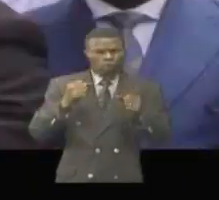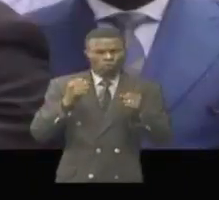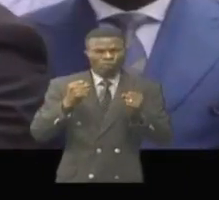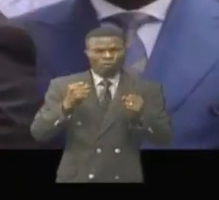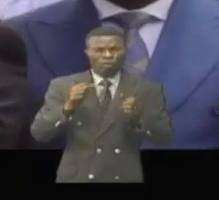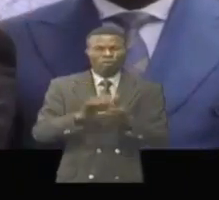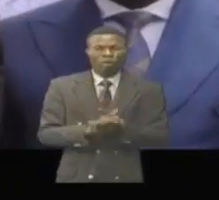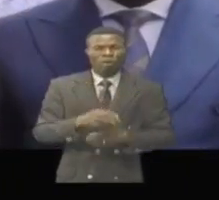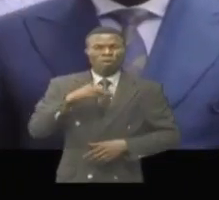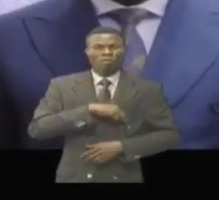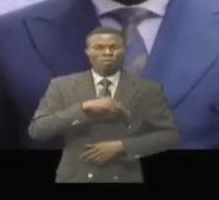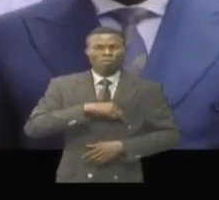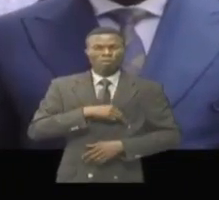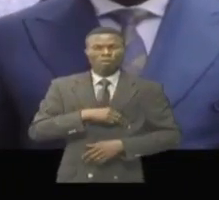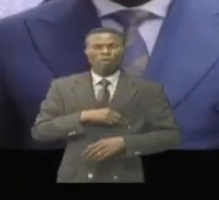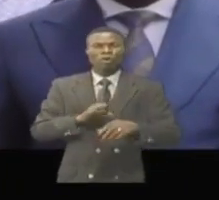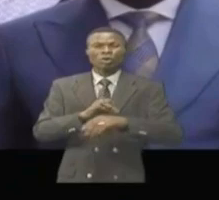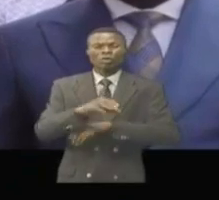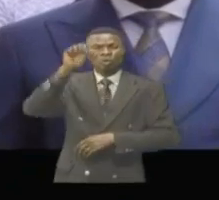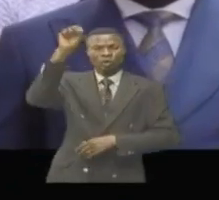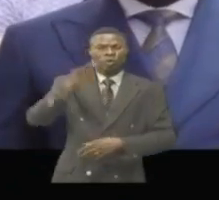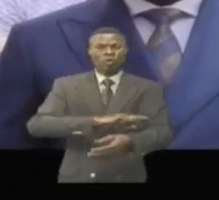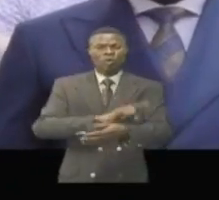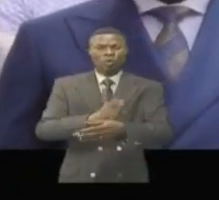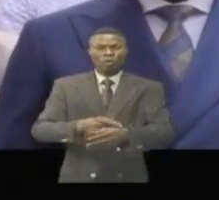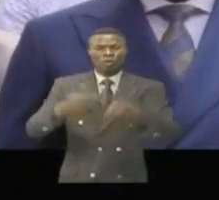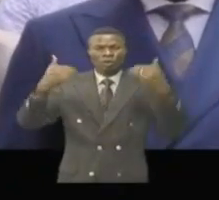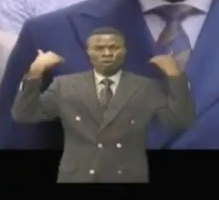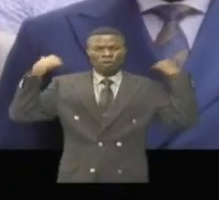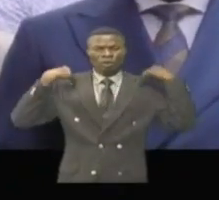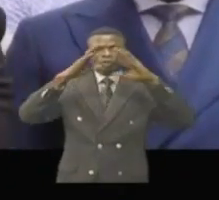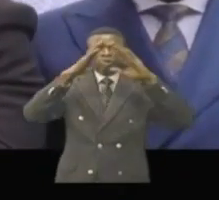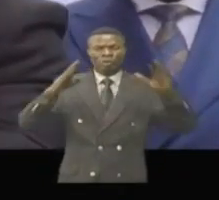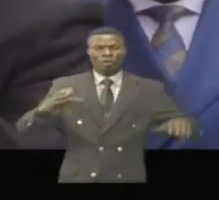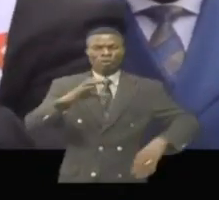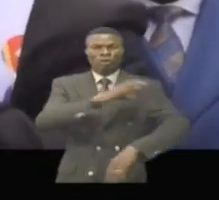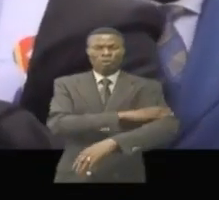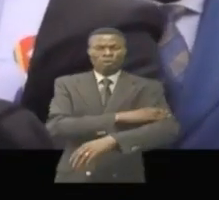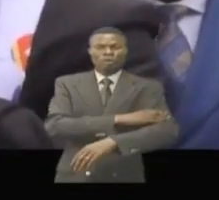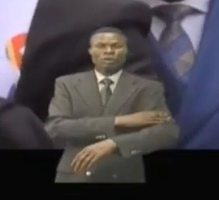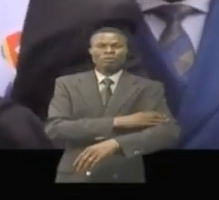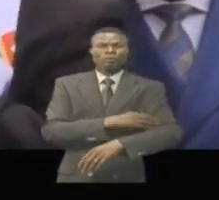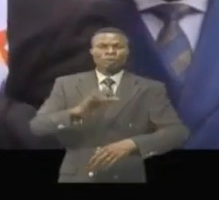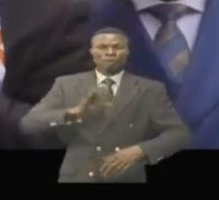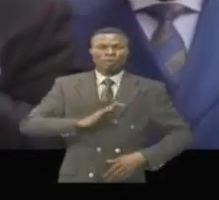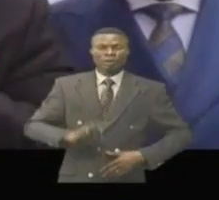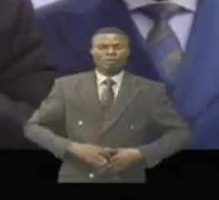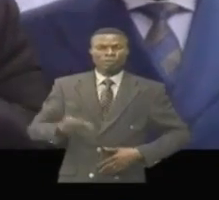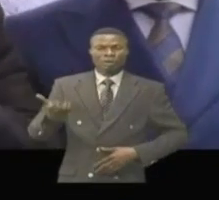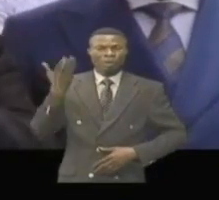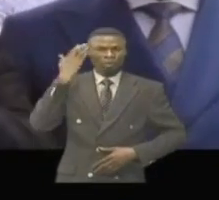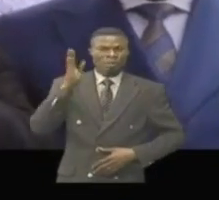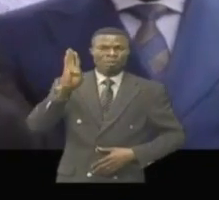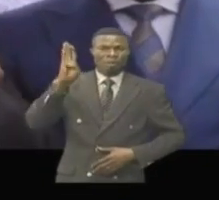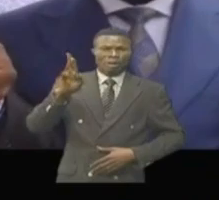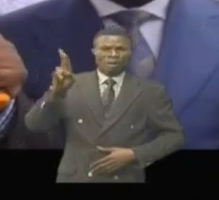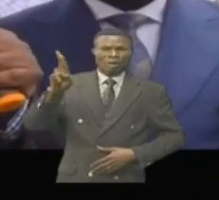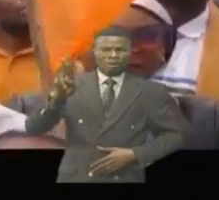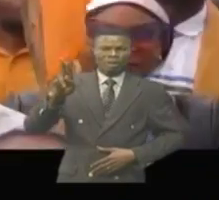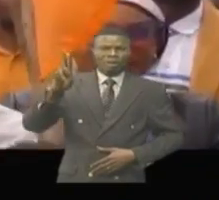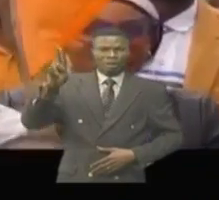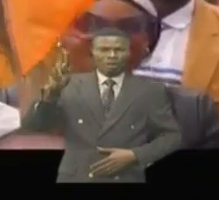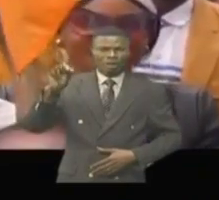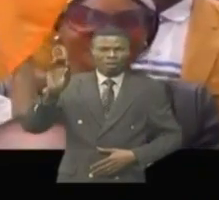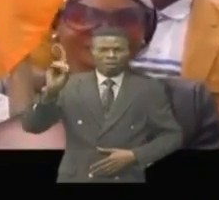En mission officielle au sud Kivu, le chef de la maison civile du chef de l'État, M. Mitéo Mieng Bruno, a été accueilli à Bukavu